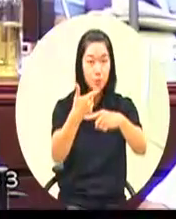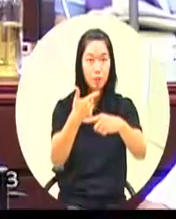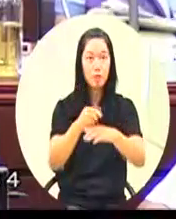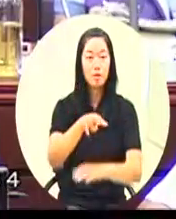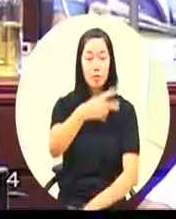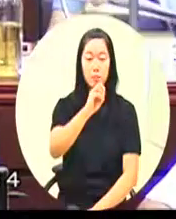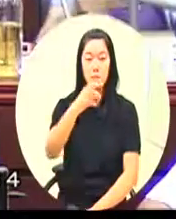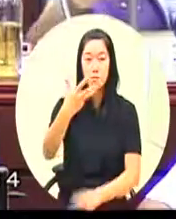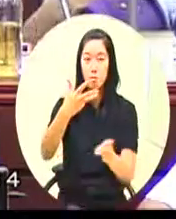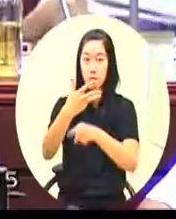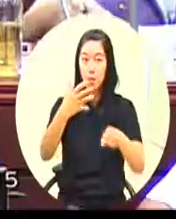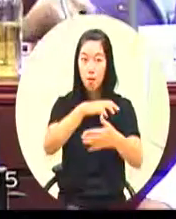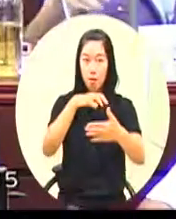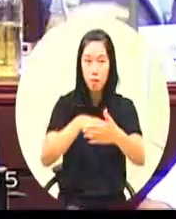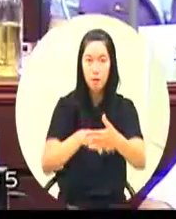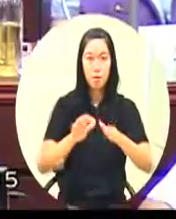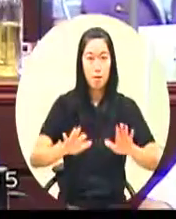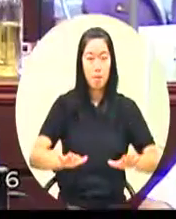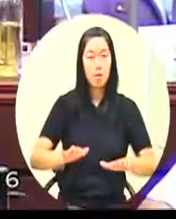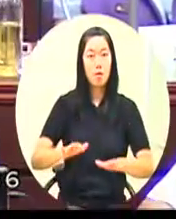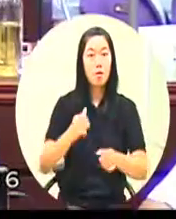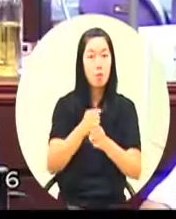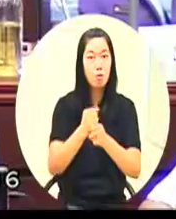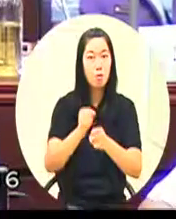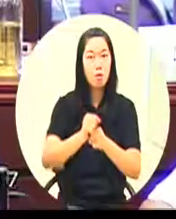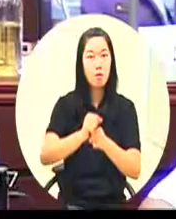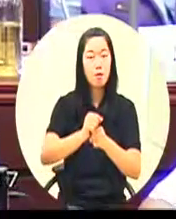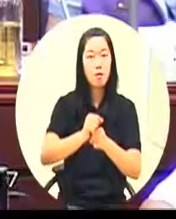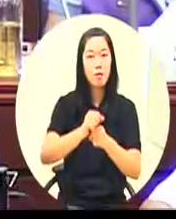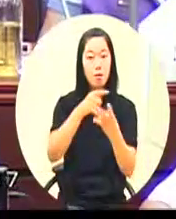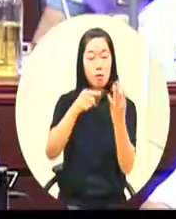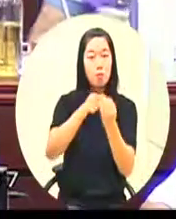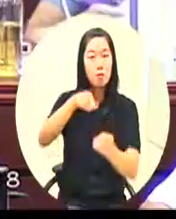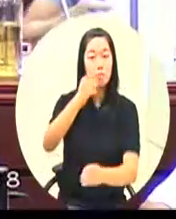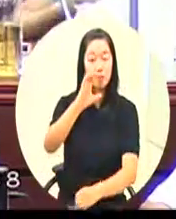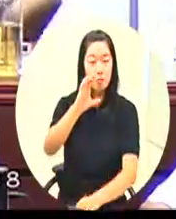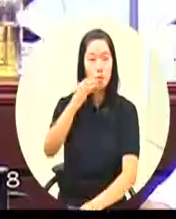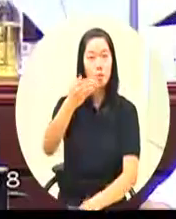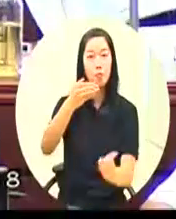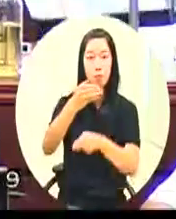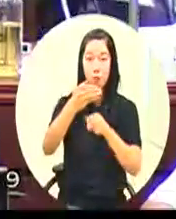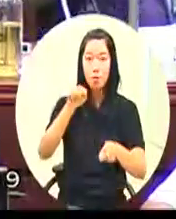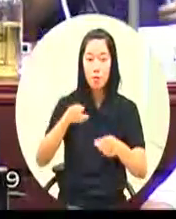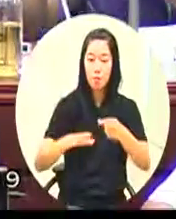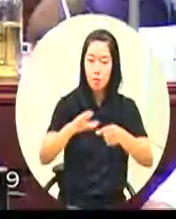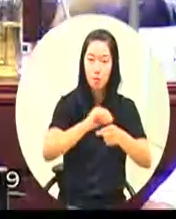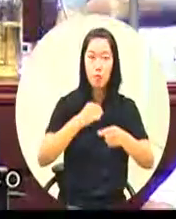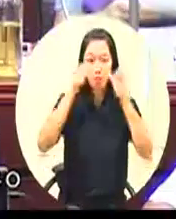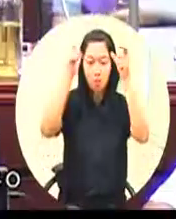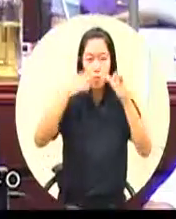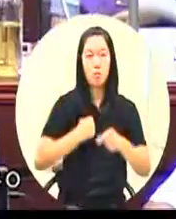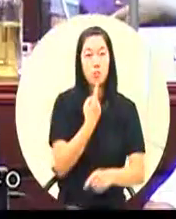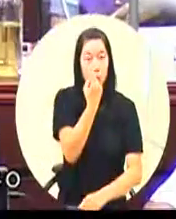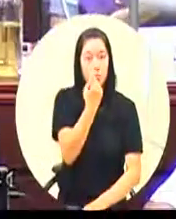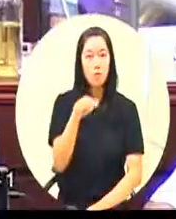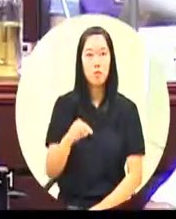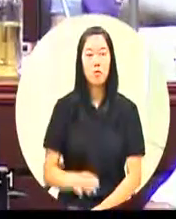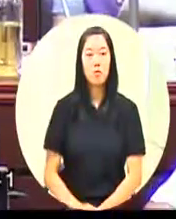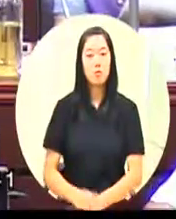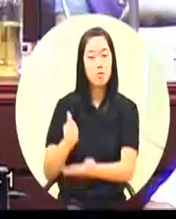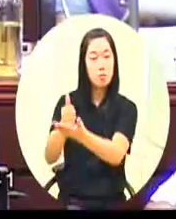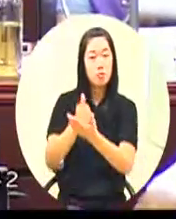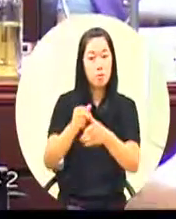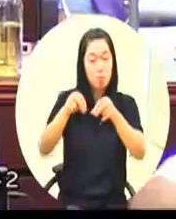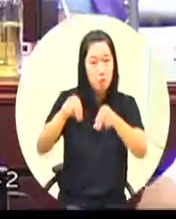里头呢，除了现职的这个教官是199个人，另外我们全国只有我们这么做，就是约雇的校安人